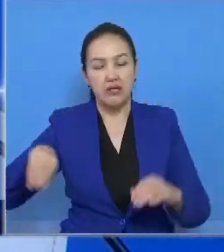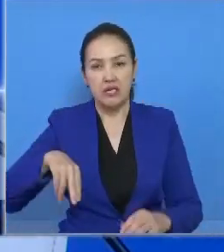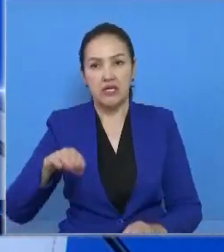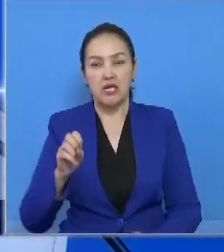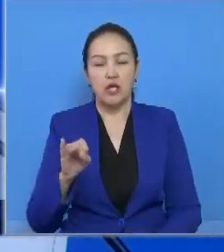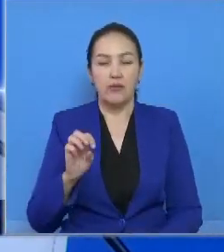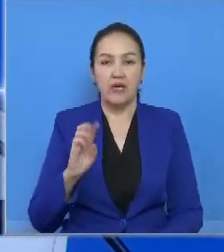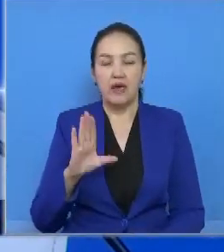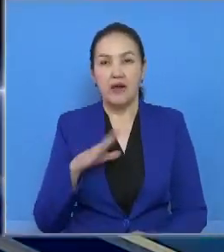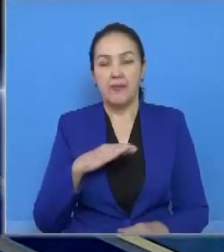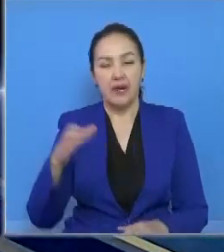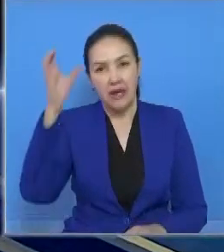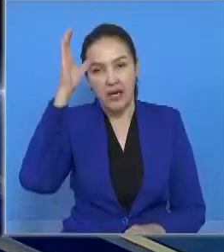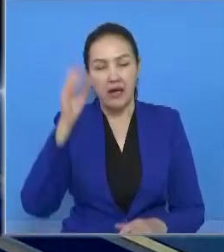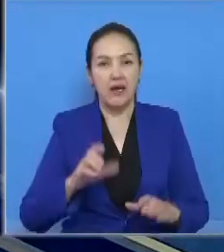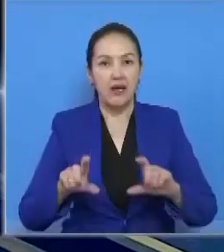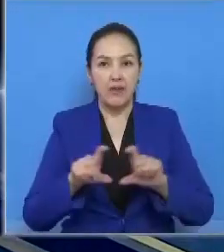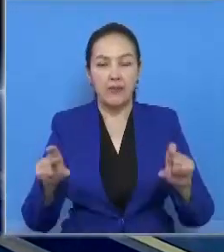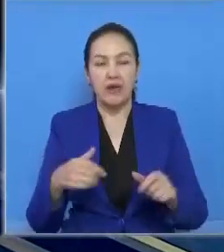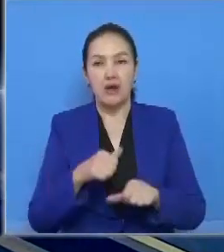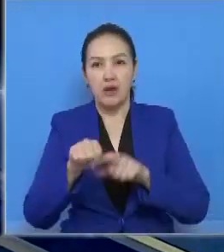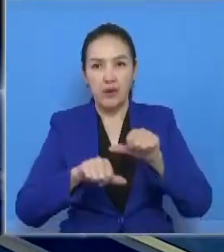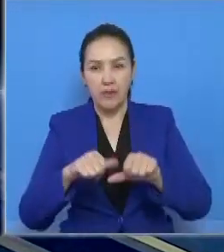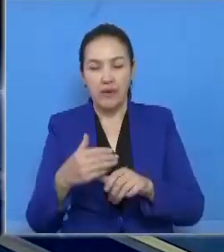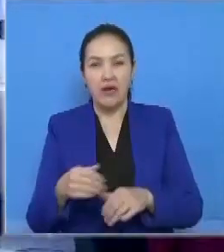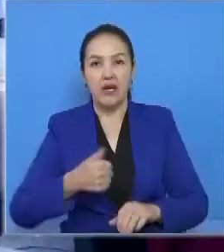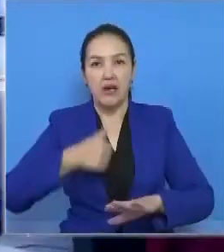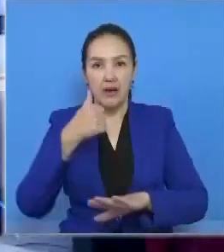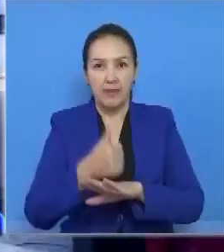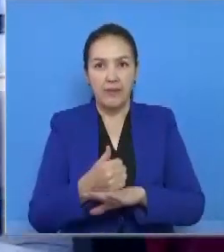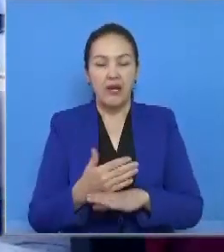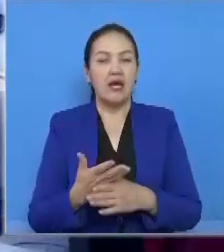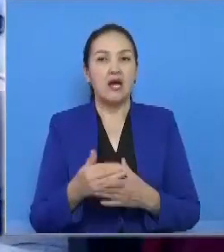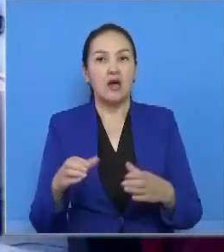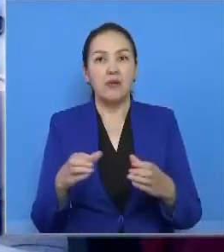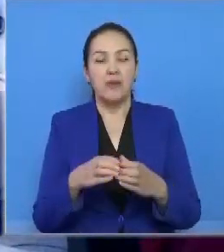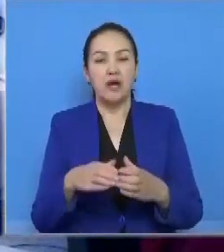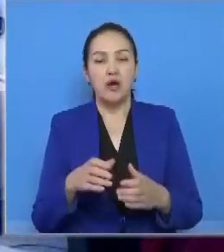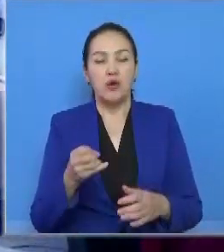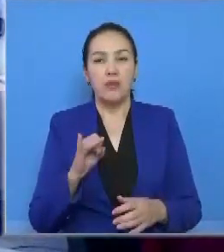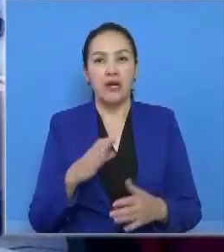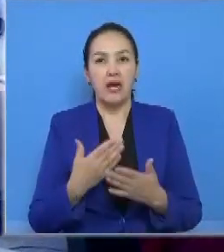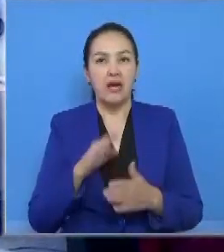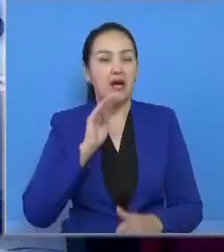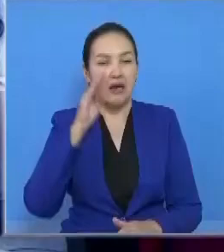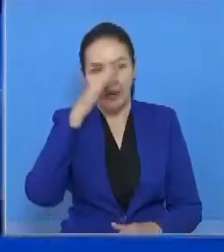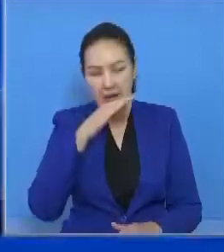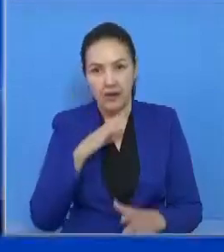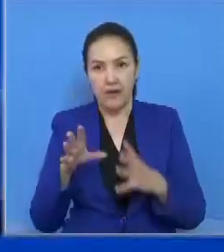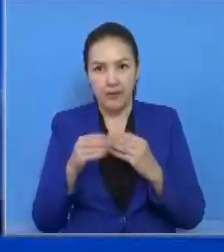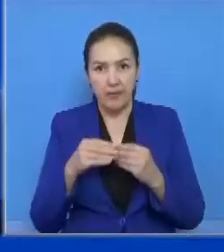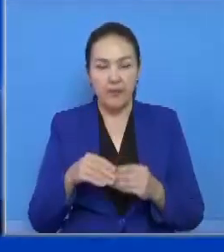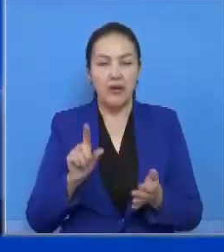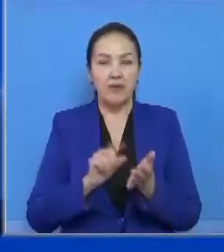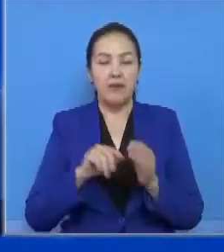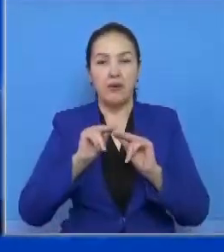Есенғазы Иманғалиев, білім беру мекемелері, мектепке дейінгі ұйымдардың басшылары, салалық кәсіподақтардың өкілдері, ата-аналар қауымдастығы,